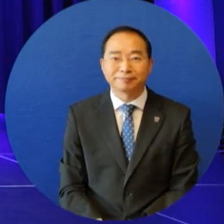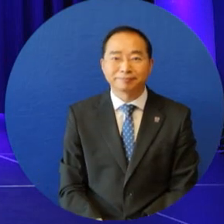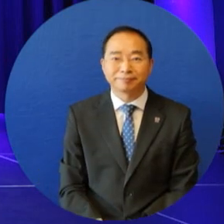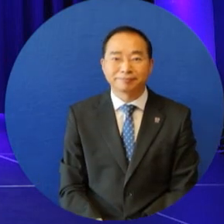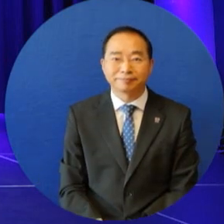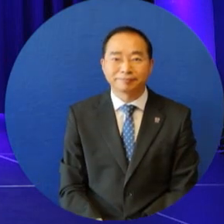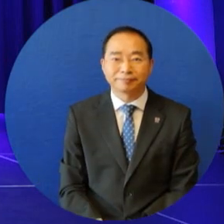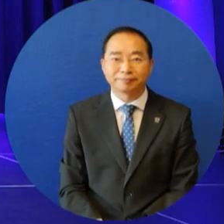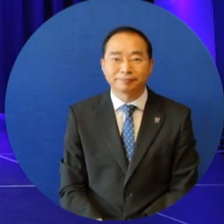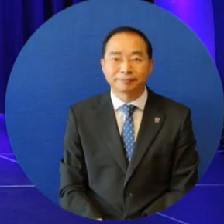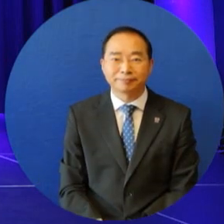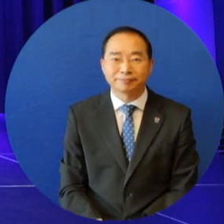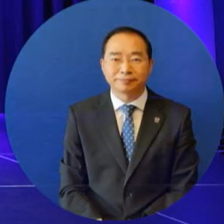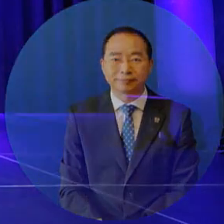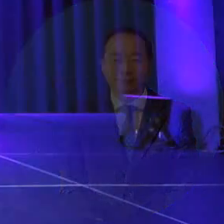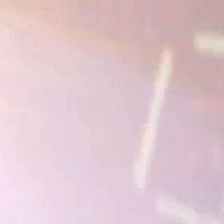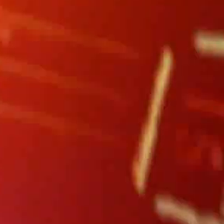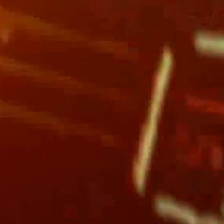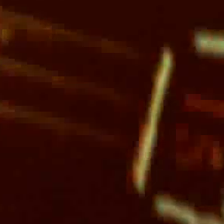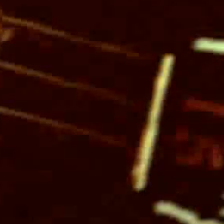감사합니다.